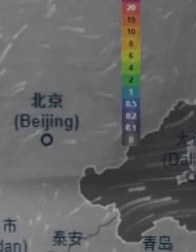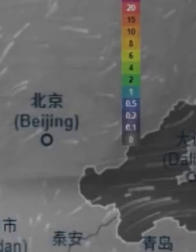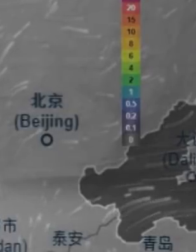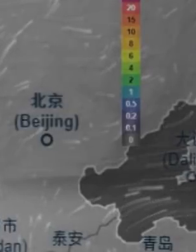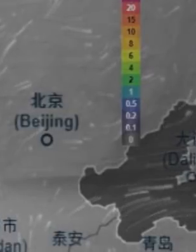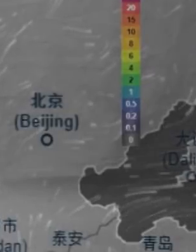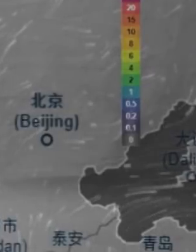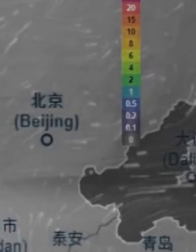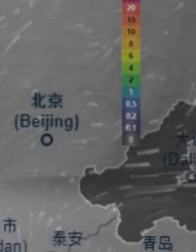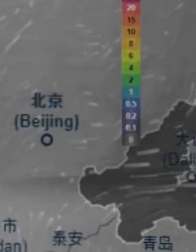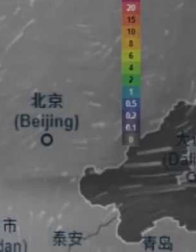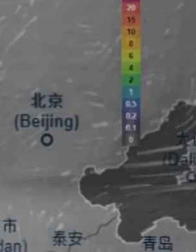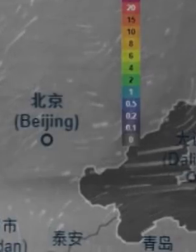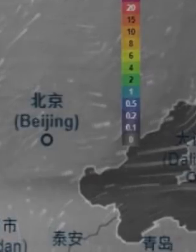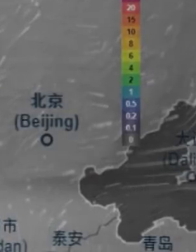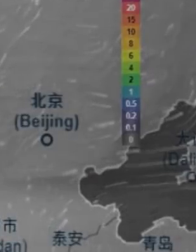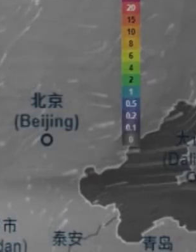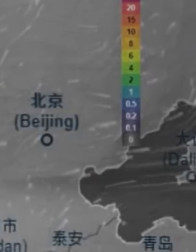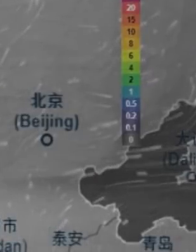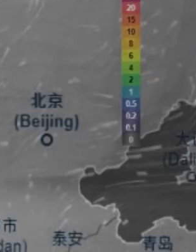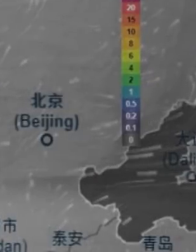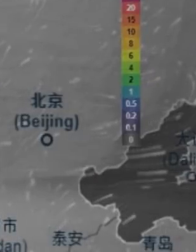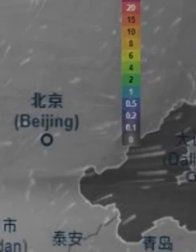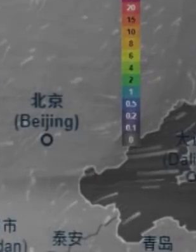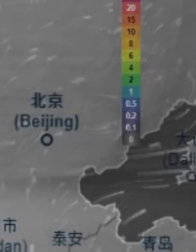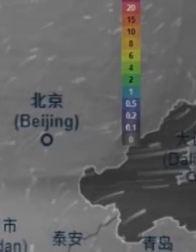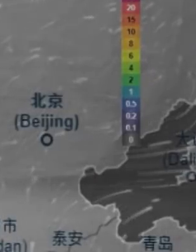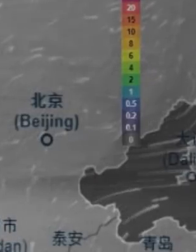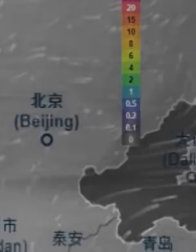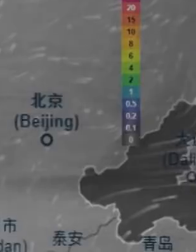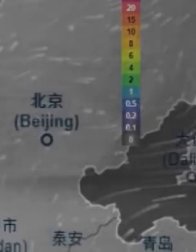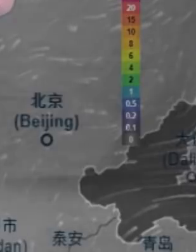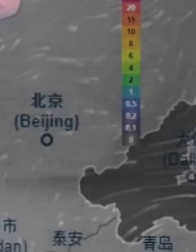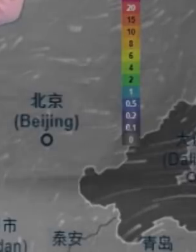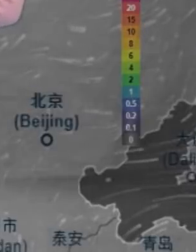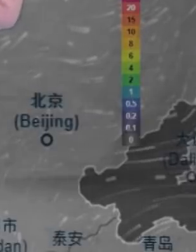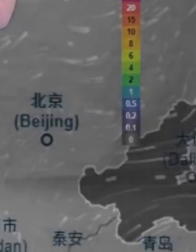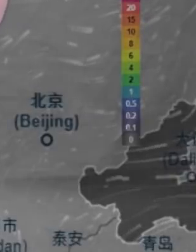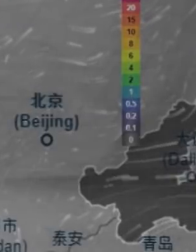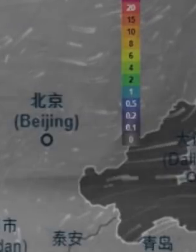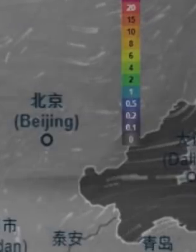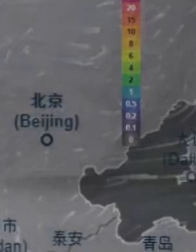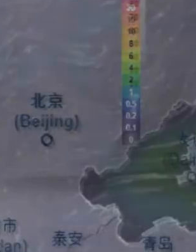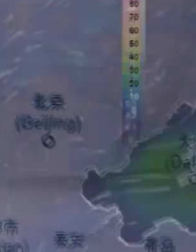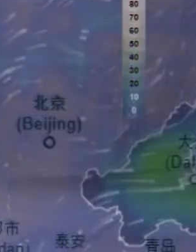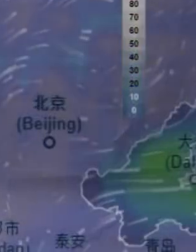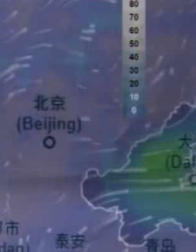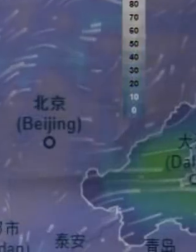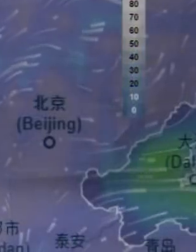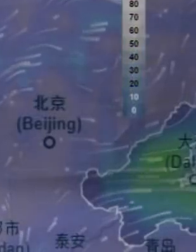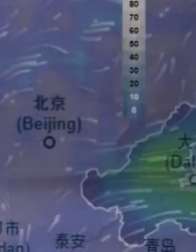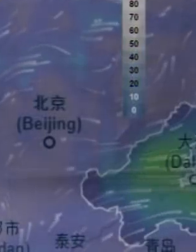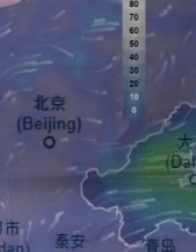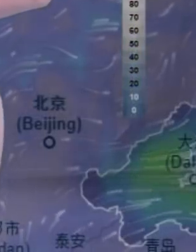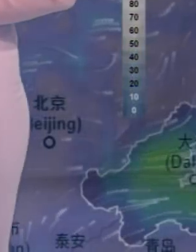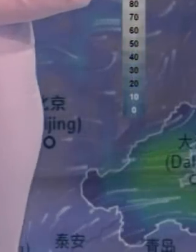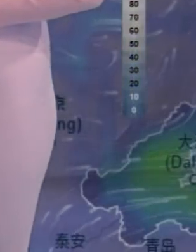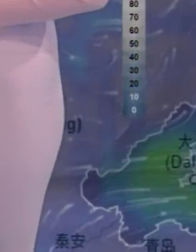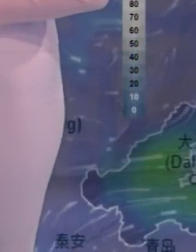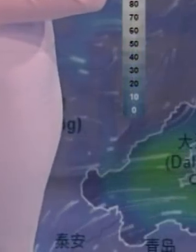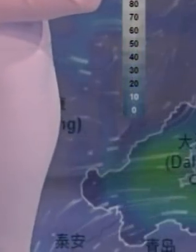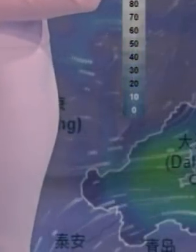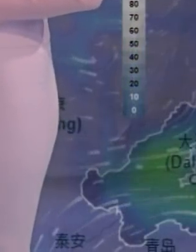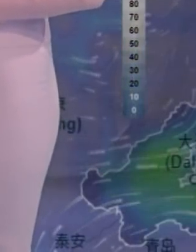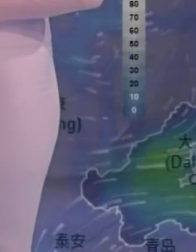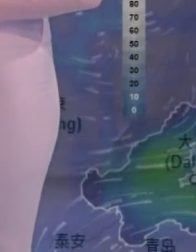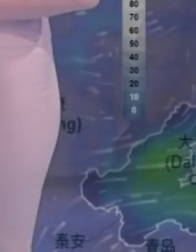аймагуд нутгийн зарим газраар ялангуй цас орно. Бусад нутгаар бол хурд тундас орохгүй. Цахилын хувьд бол их их нутгаар баруунхайнаас чиглэлтэйгээр